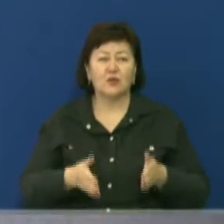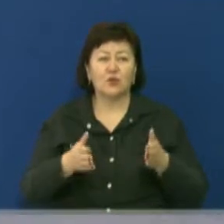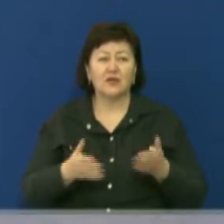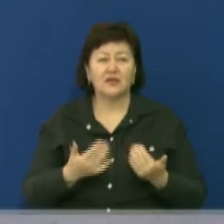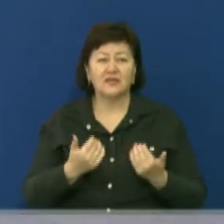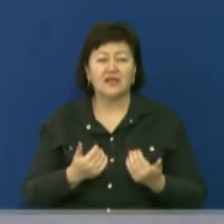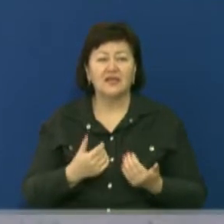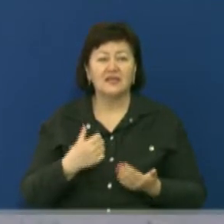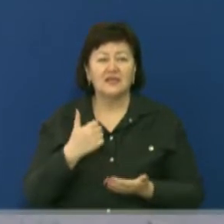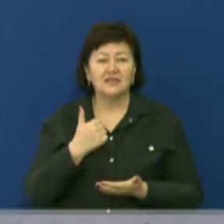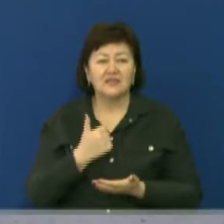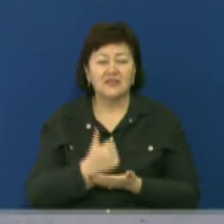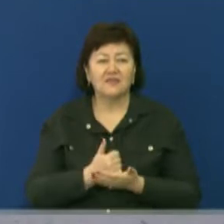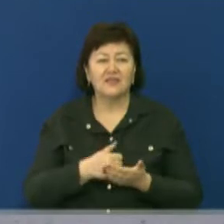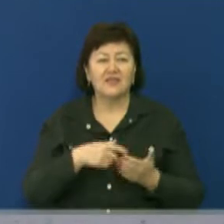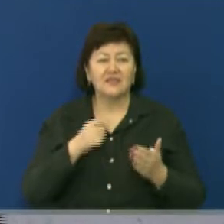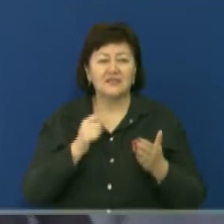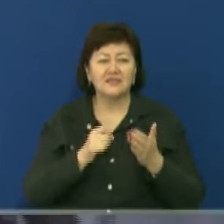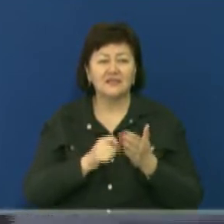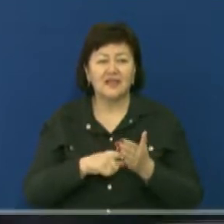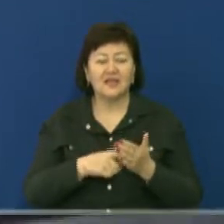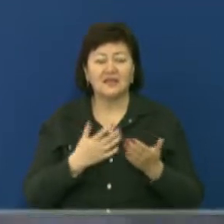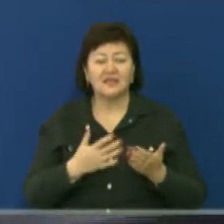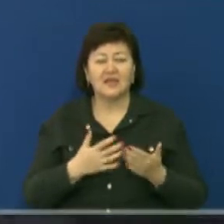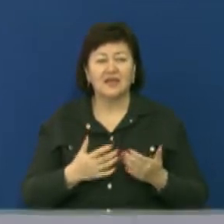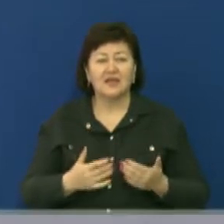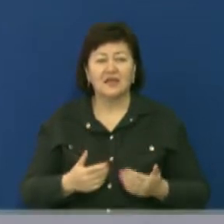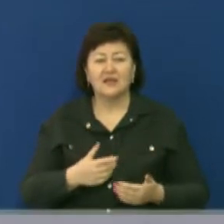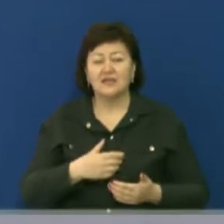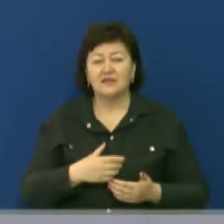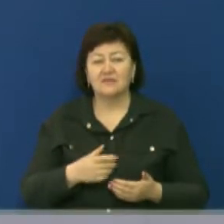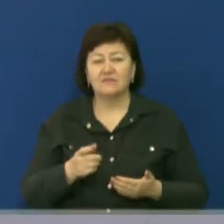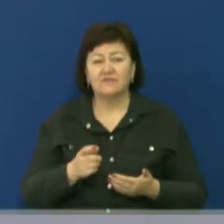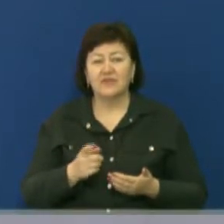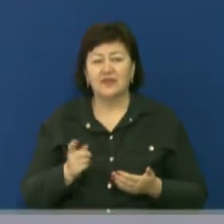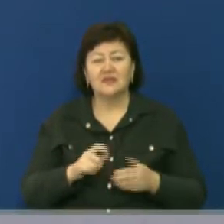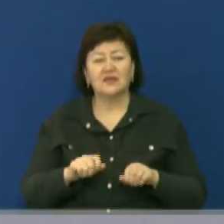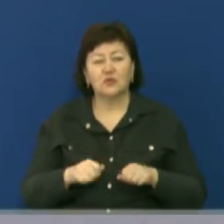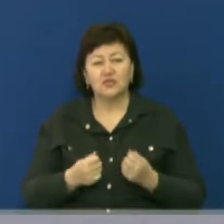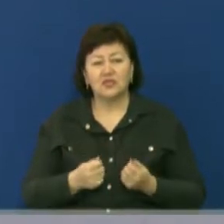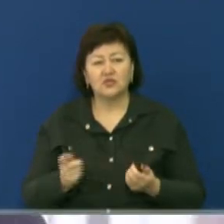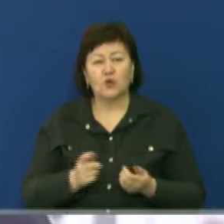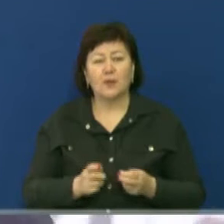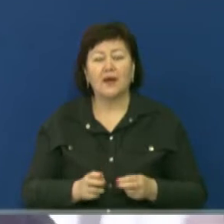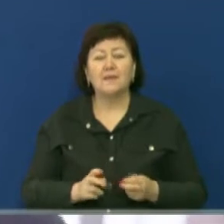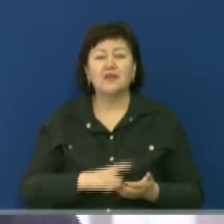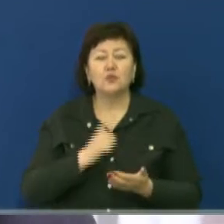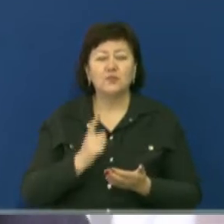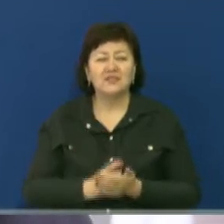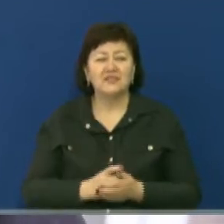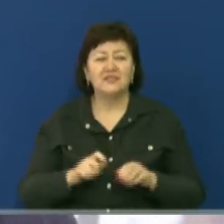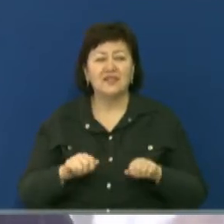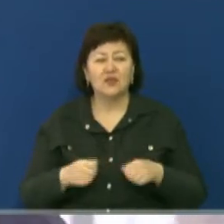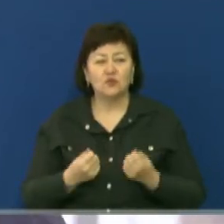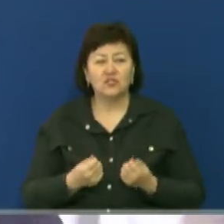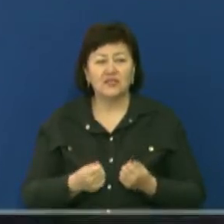мақсаты жүргізушілер арасында жолда жүру мәдениетін арттыру, жол көлік оқиғаларының санын азайту, ереже бұзудың алдын алу дейді жол